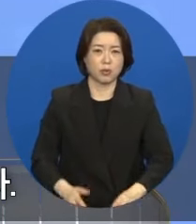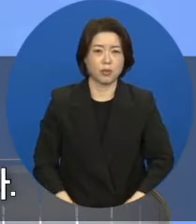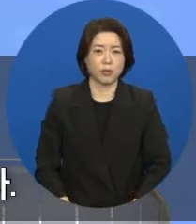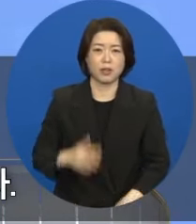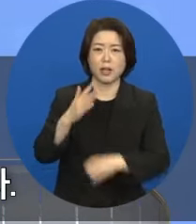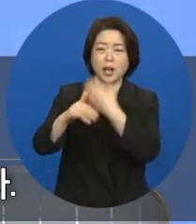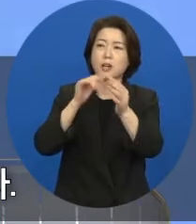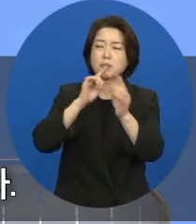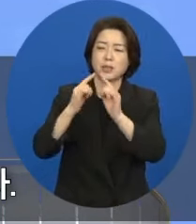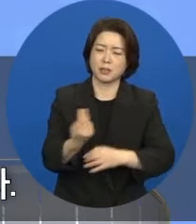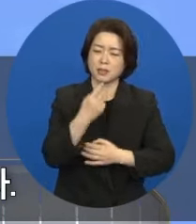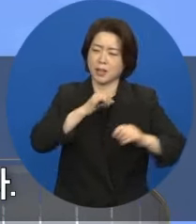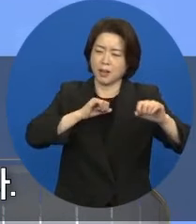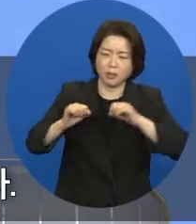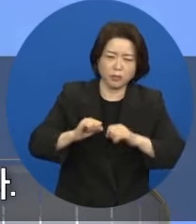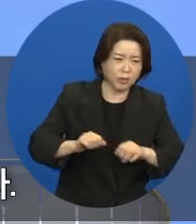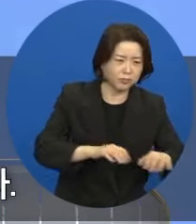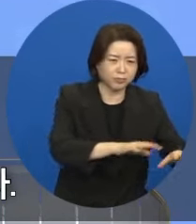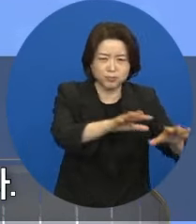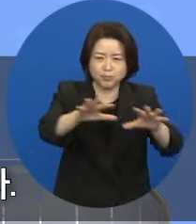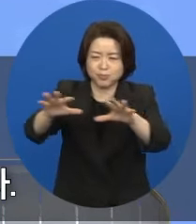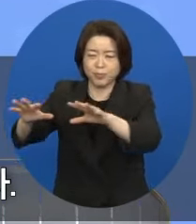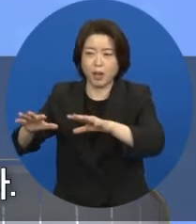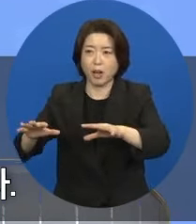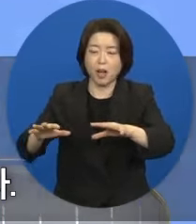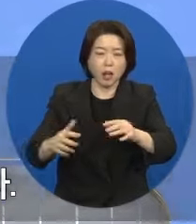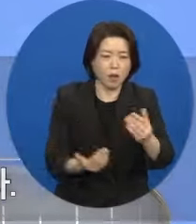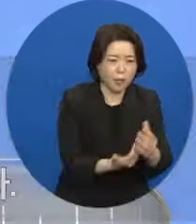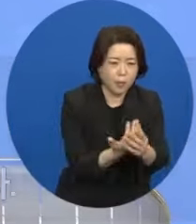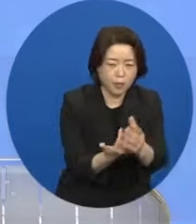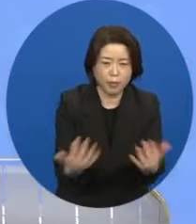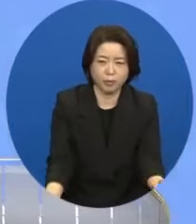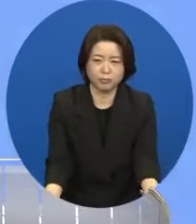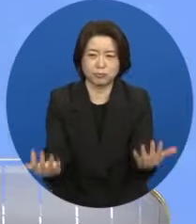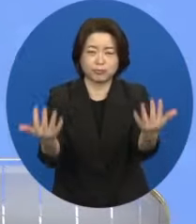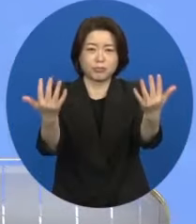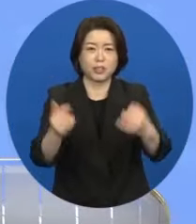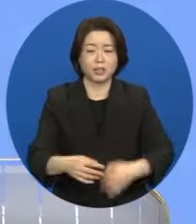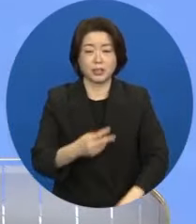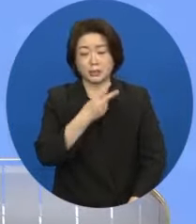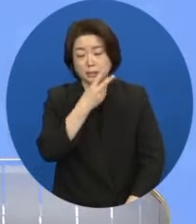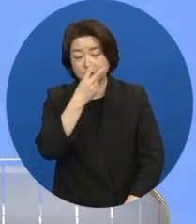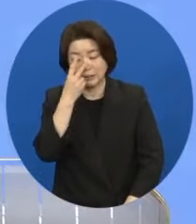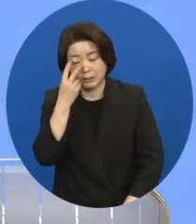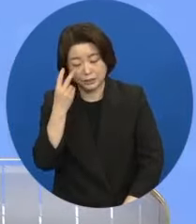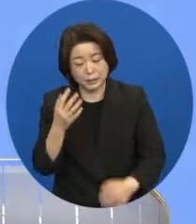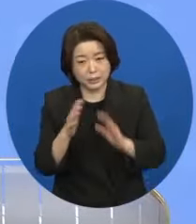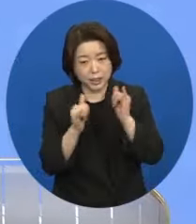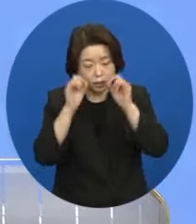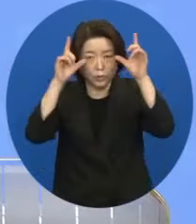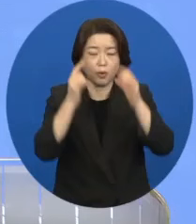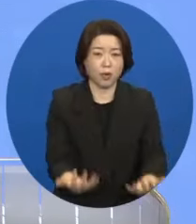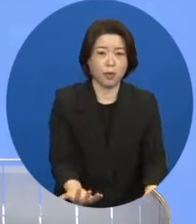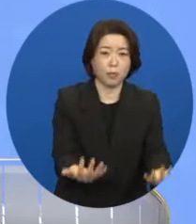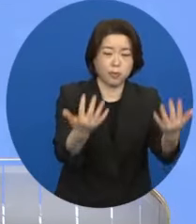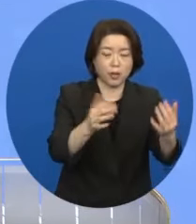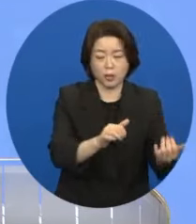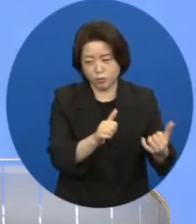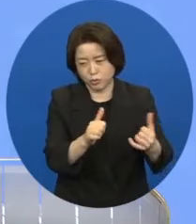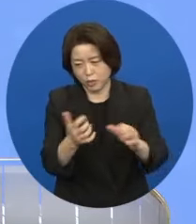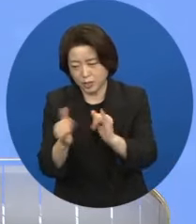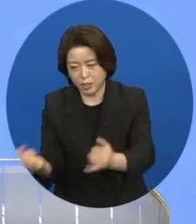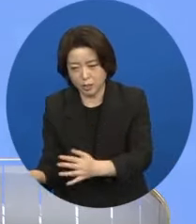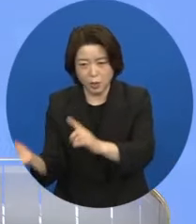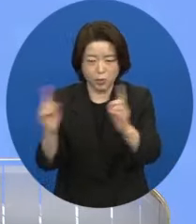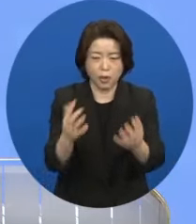하나님 말씀이 살아 움직이니 사람들이 꿈틀꿈틀 살아나는 거예요 잠자던 이들이 깨어나고 죽어가는 이들이 살아나는 말씀의 힘이